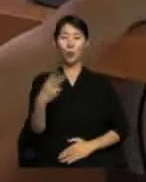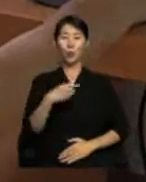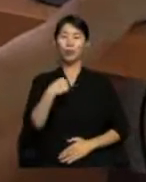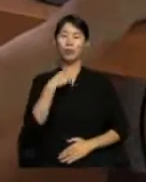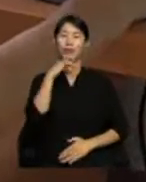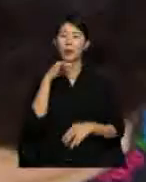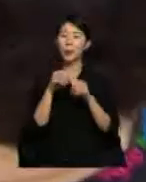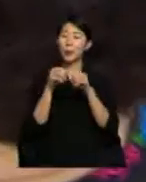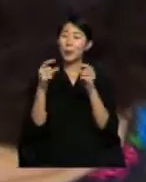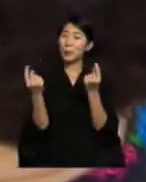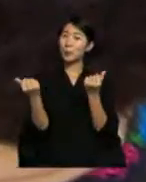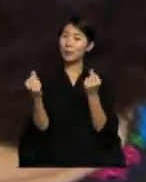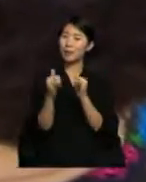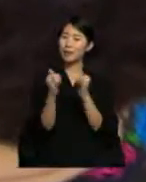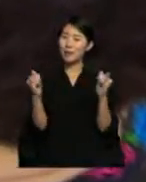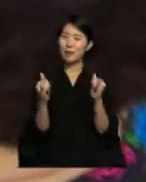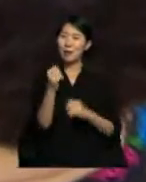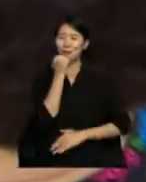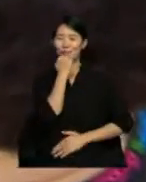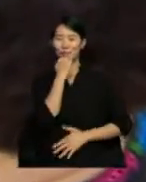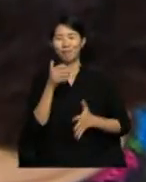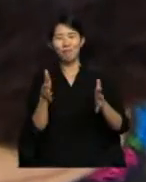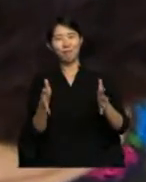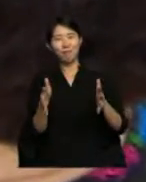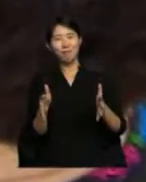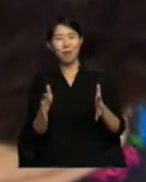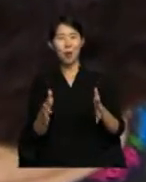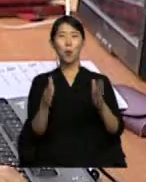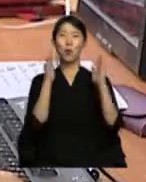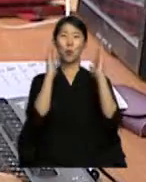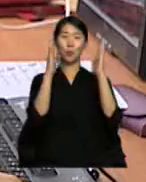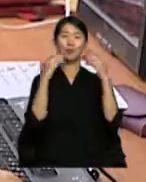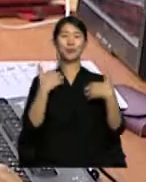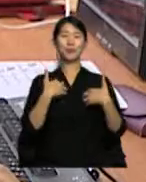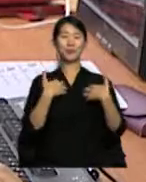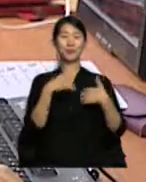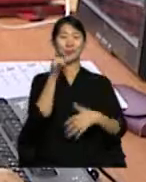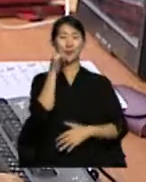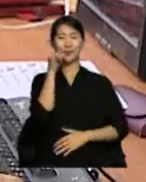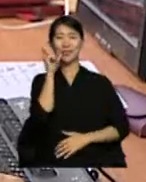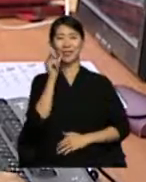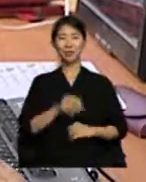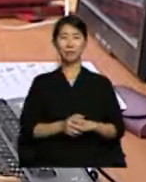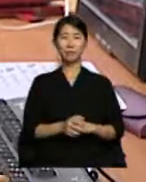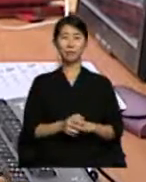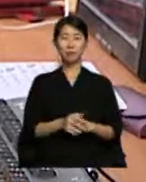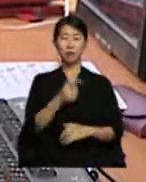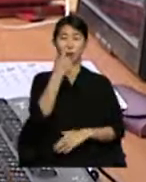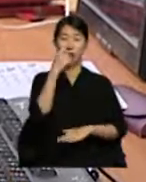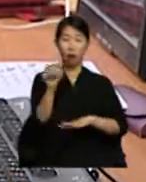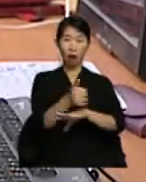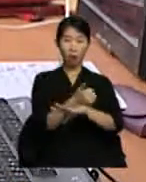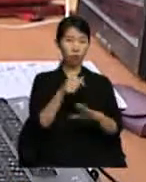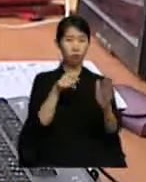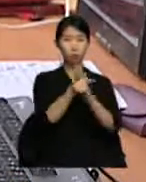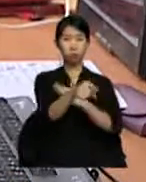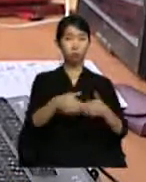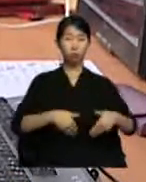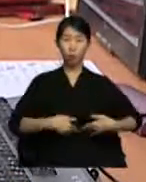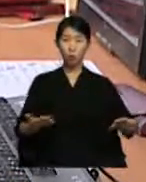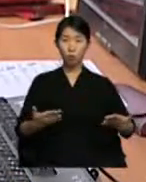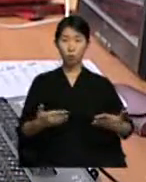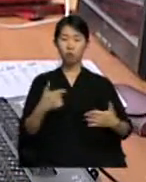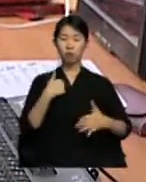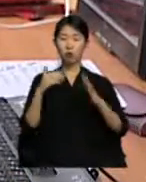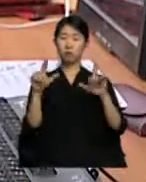웃고 떠들면서 공부하는 재미에 흠뻑 빠졌습니다. 어떤 학원 같은 데 안 가고 거주지에서 이렇게 쉽게